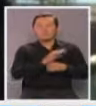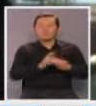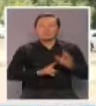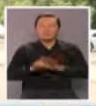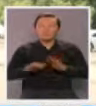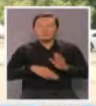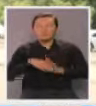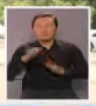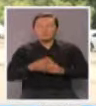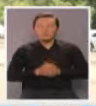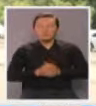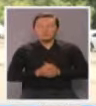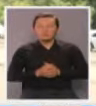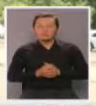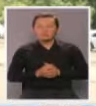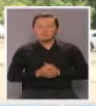маршрутов.